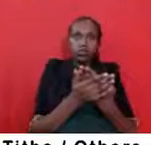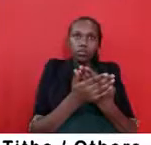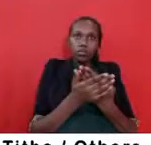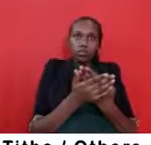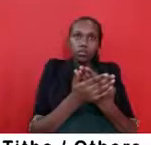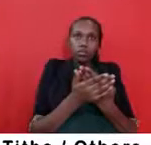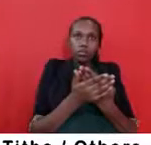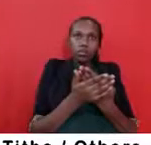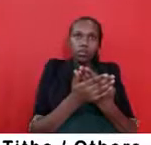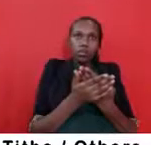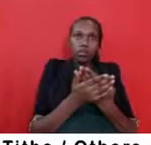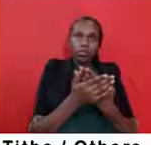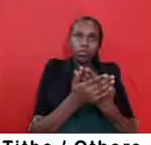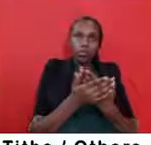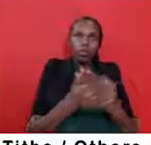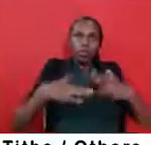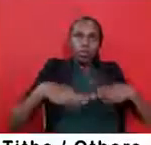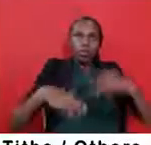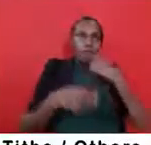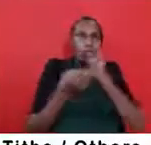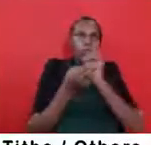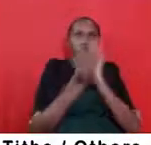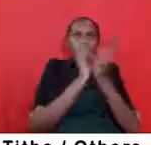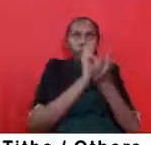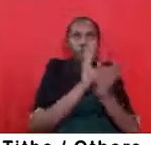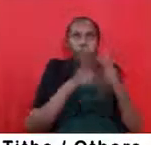na kuwahubiri wote